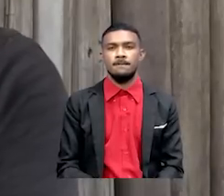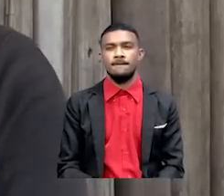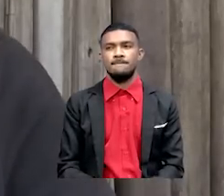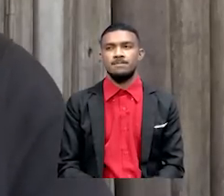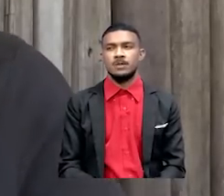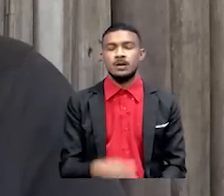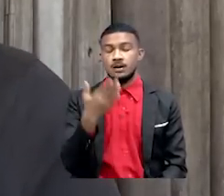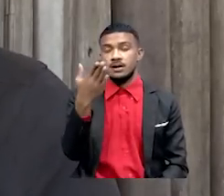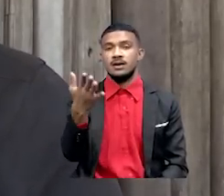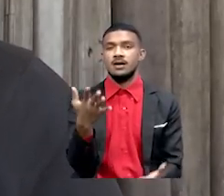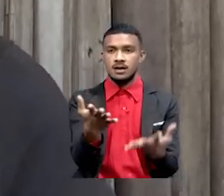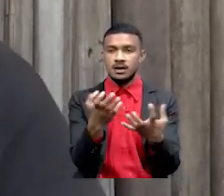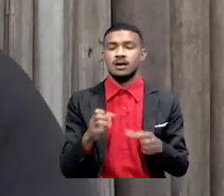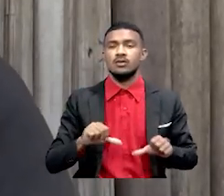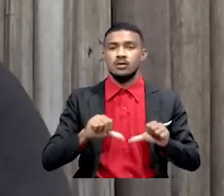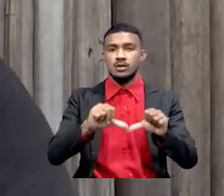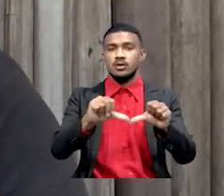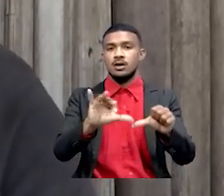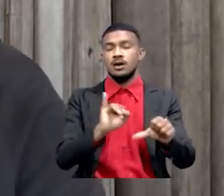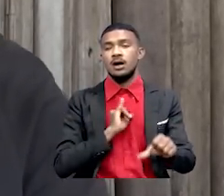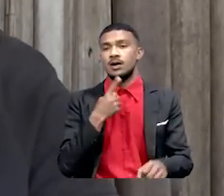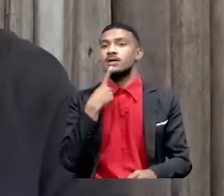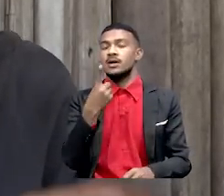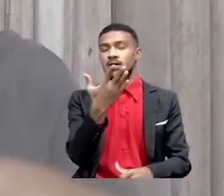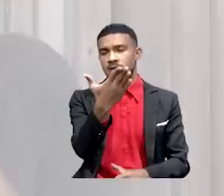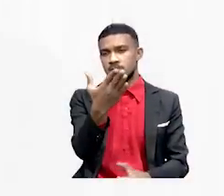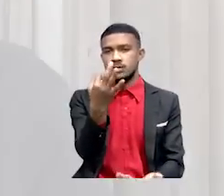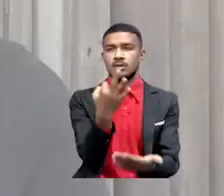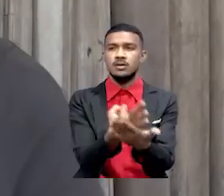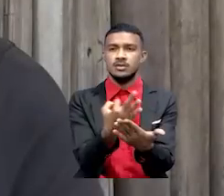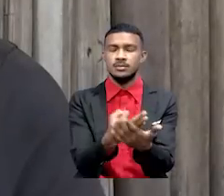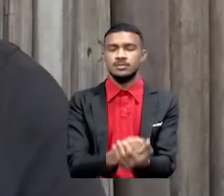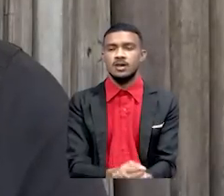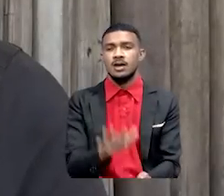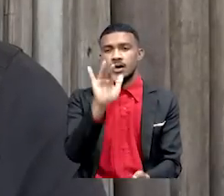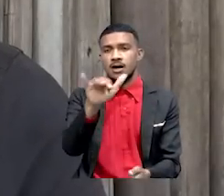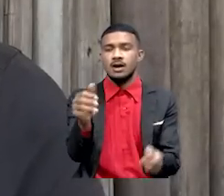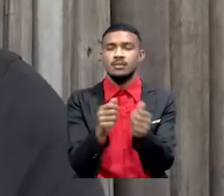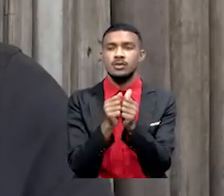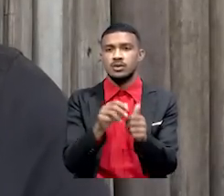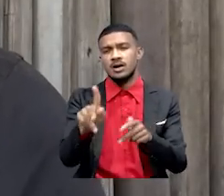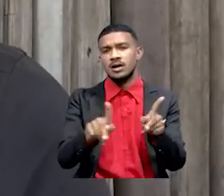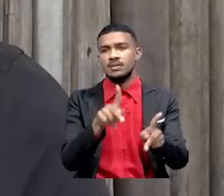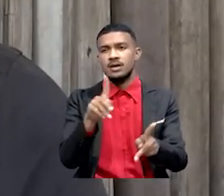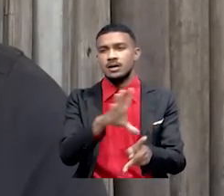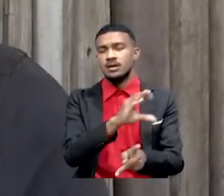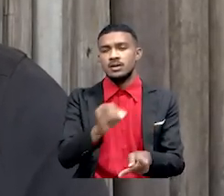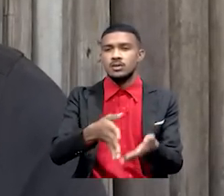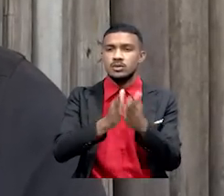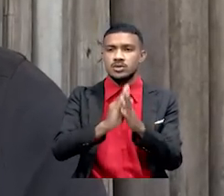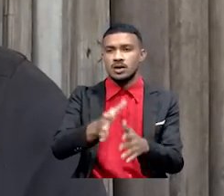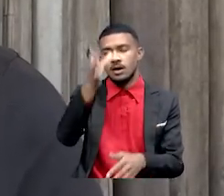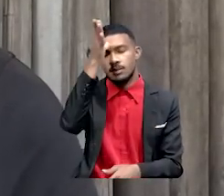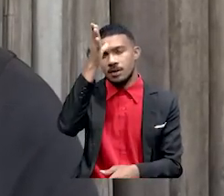Ini dia karak nih kumpul nua, awdehan, untung dia mas osangka. Hela hamu tu tamane depende ho sini apa ni apa mah tete dia